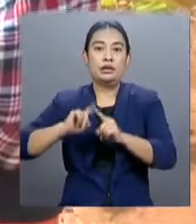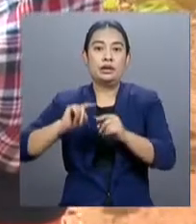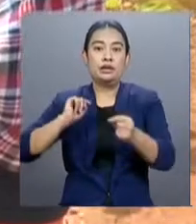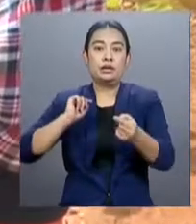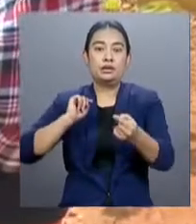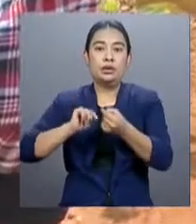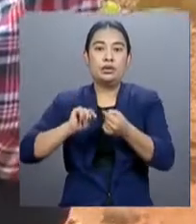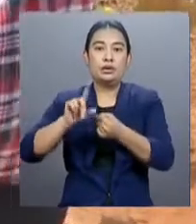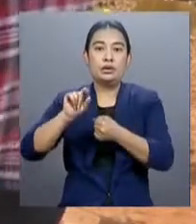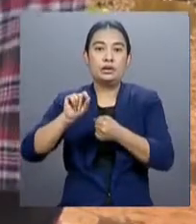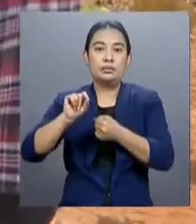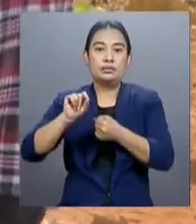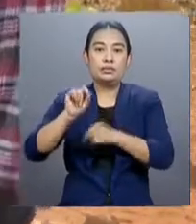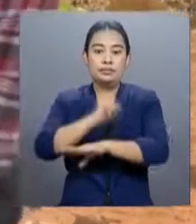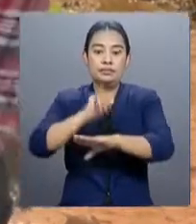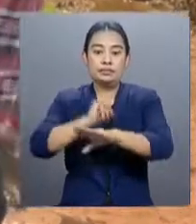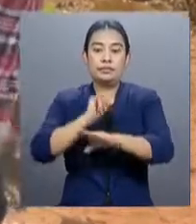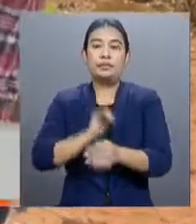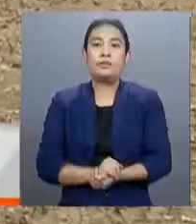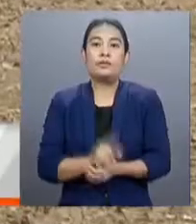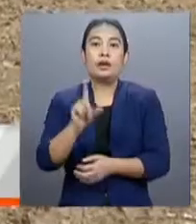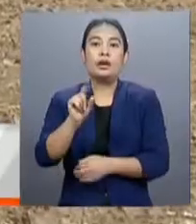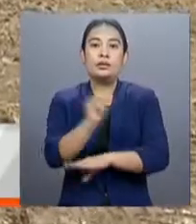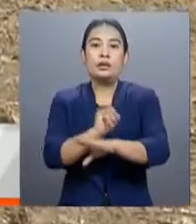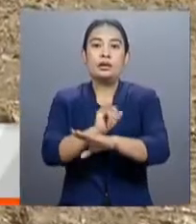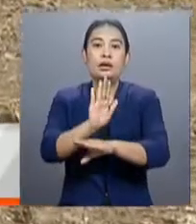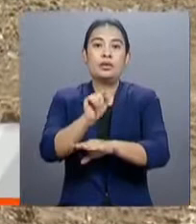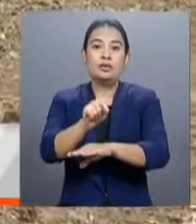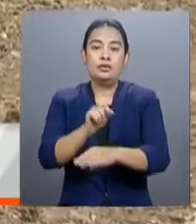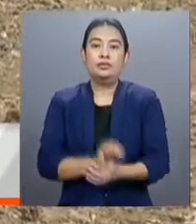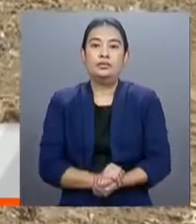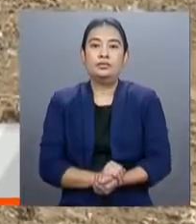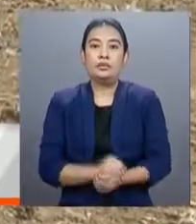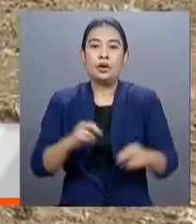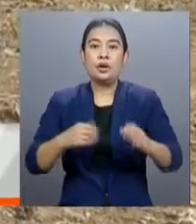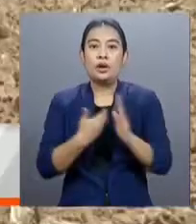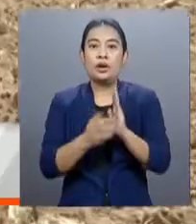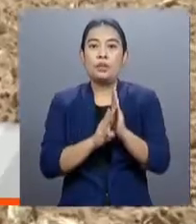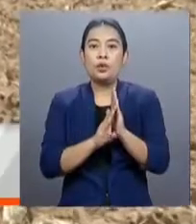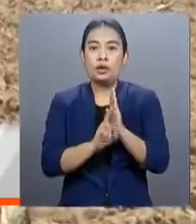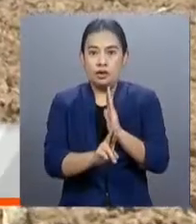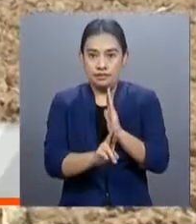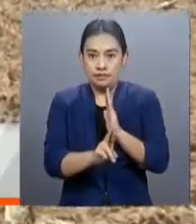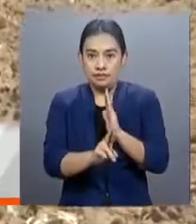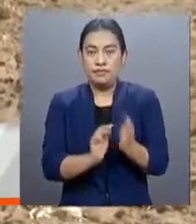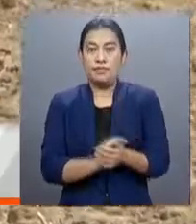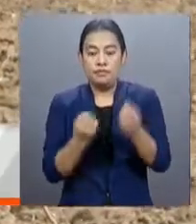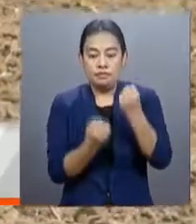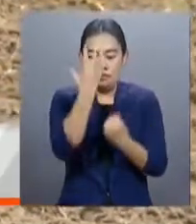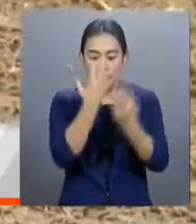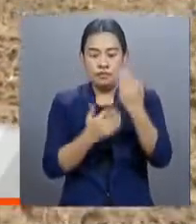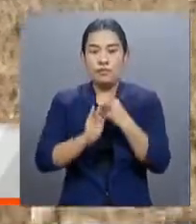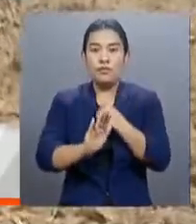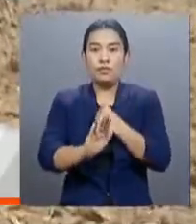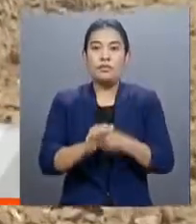พื้นที่ป่าสาธารณะโคกหนองใหญ่กว่า20ไร่ในตำบลหนองกี่อำเภอหนองกี่จังหวัดบุรีรัมย์เป็นพื้นที่สาธารณะที่เทศบาลตำบลหน